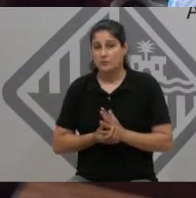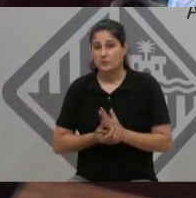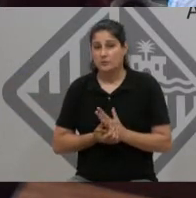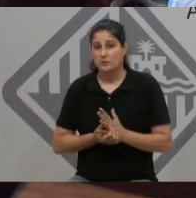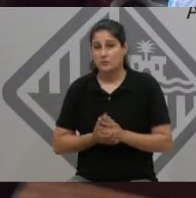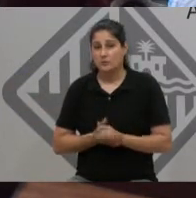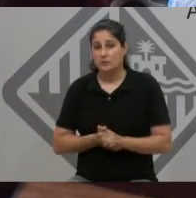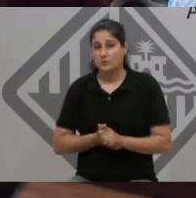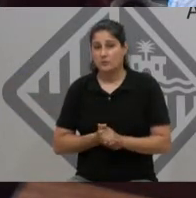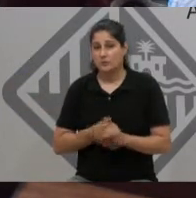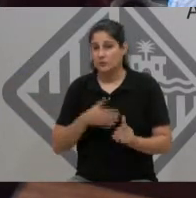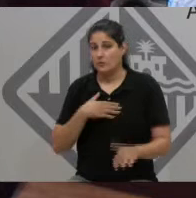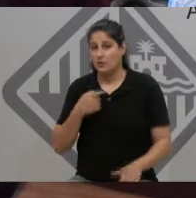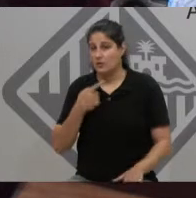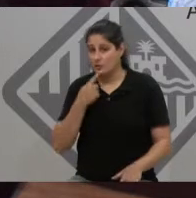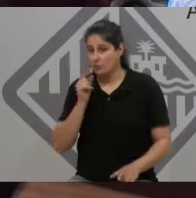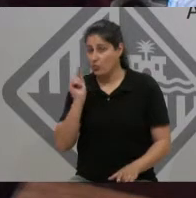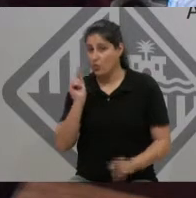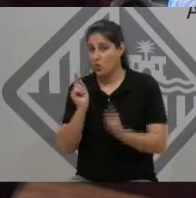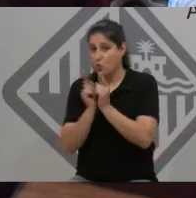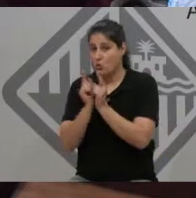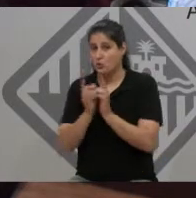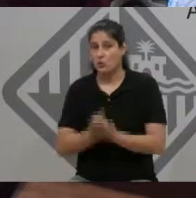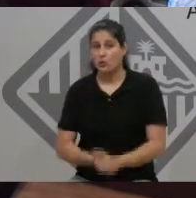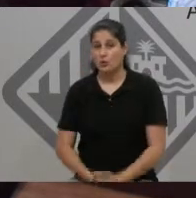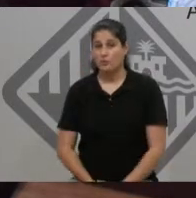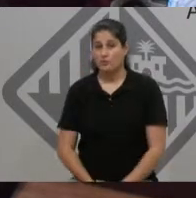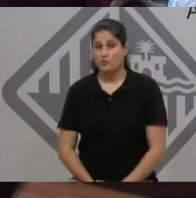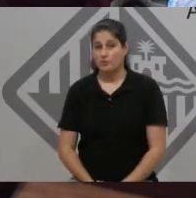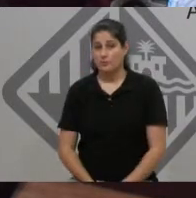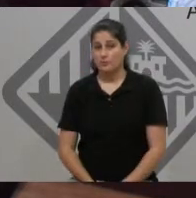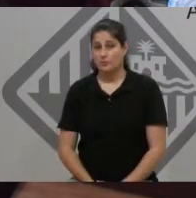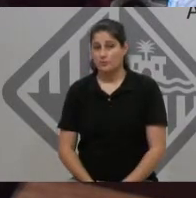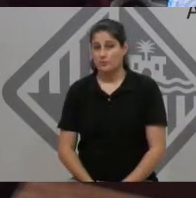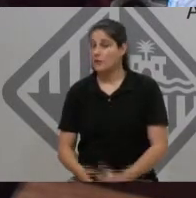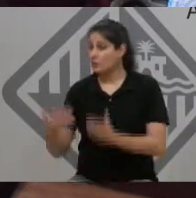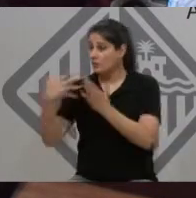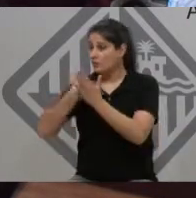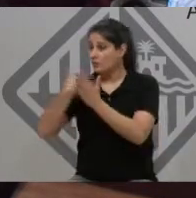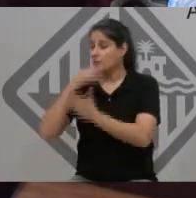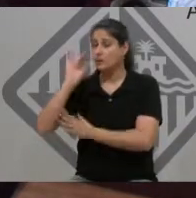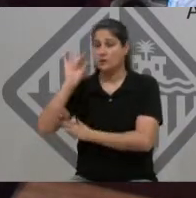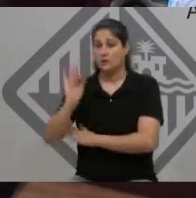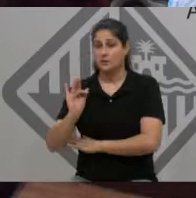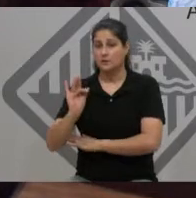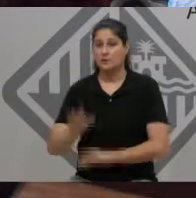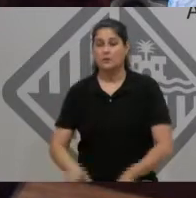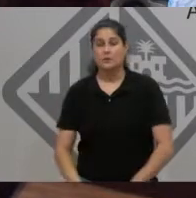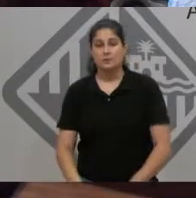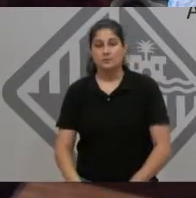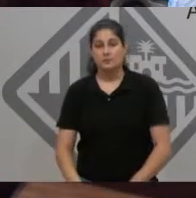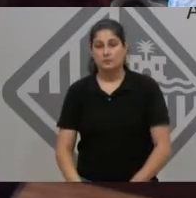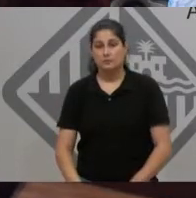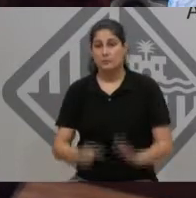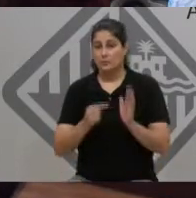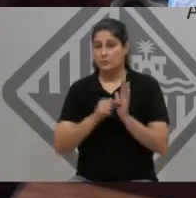Vols fer esment, Joana? És un moment. Ah, si me lo explicáis. Sí, sí, això és. Sí, a la